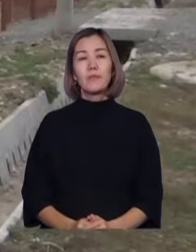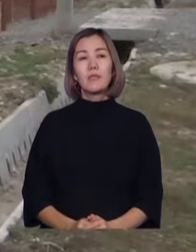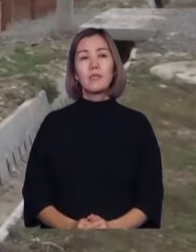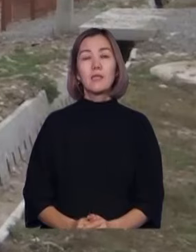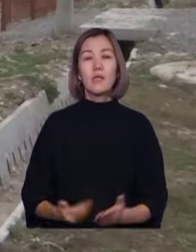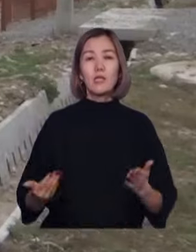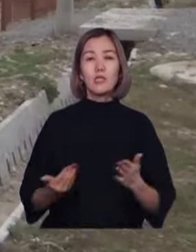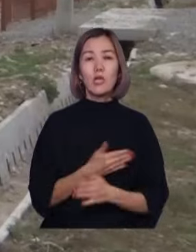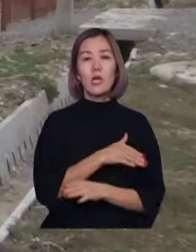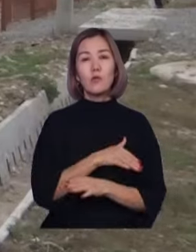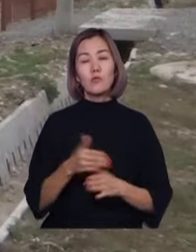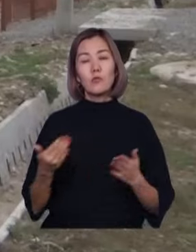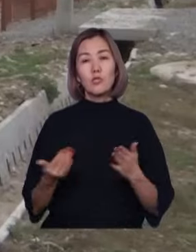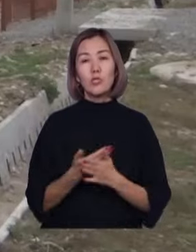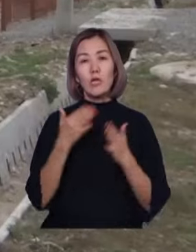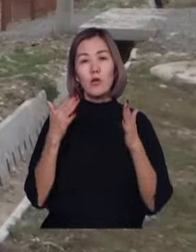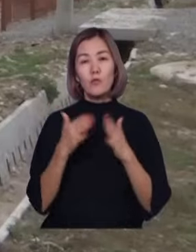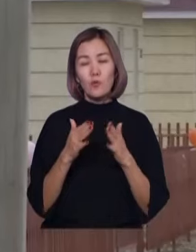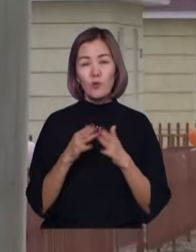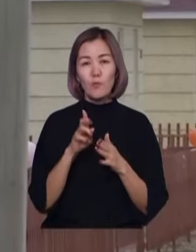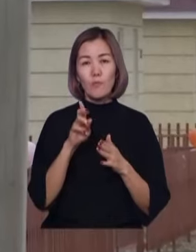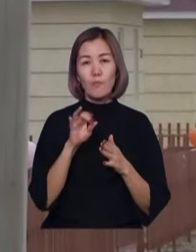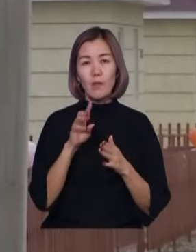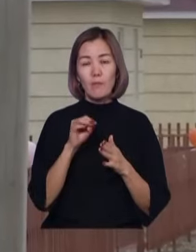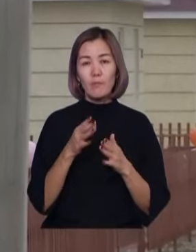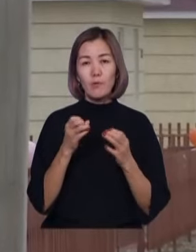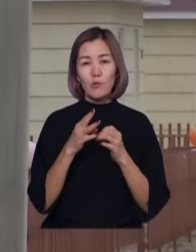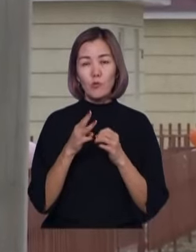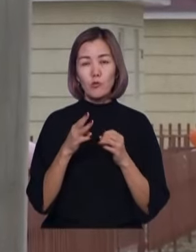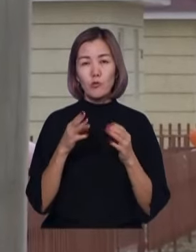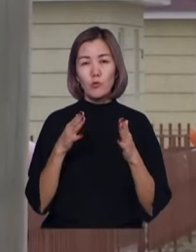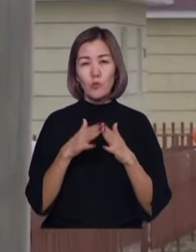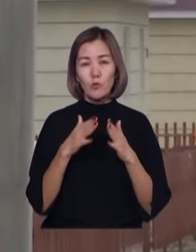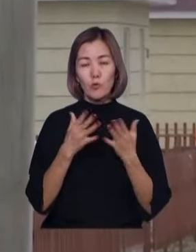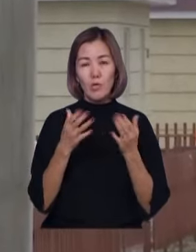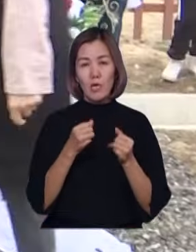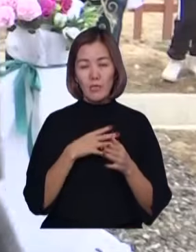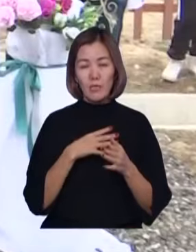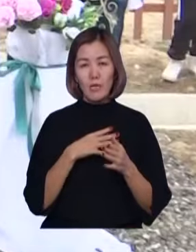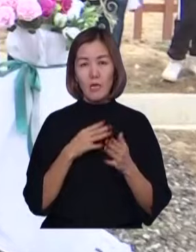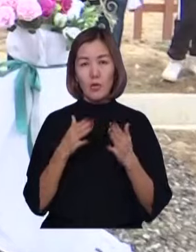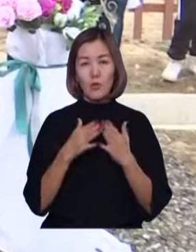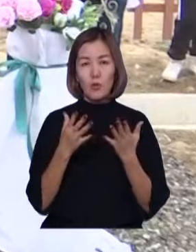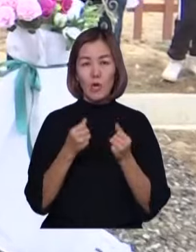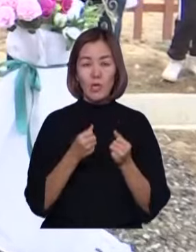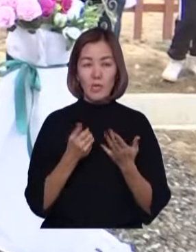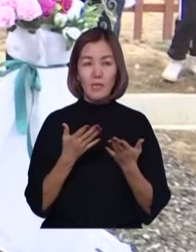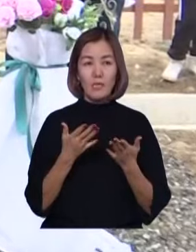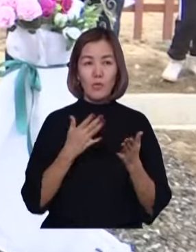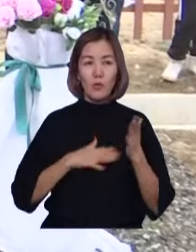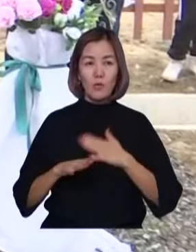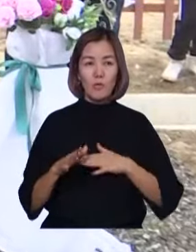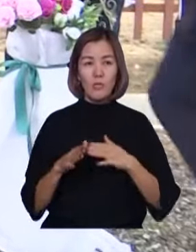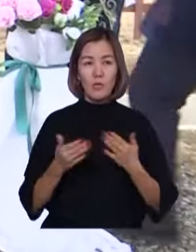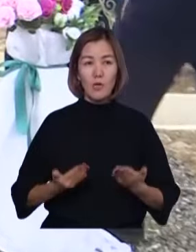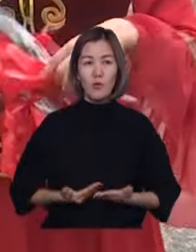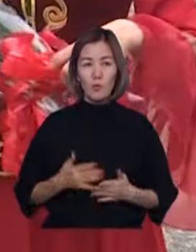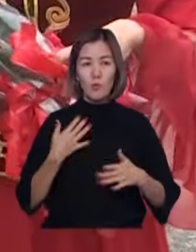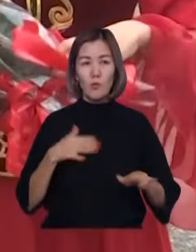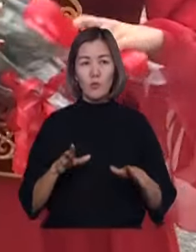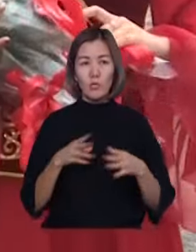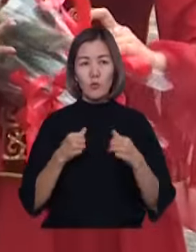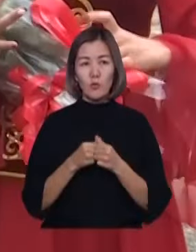Жаңа көшеде жаңа қоныс. Бүгін Балпықбей кентінде 13 отбасы көрші болды. Шаңырақ алып шаттанғандардың дені әлеуметтік осал топтағылар.